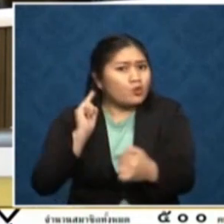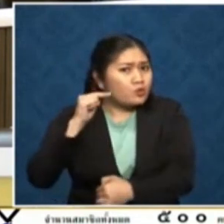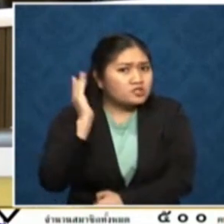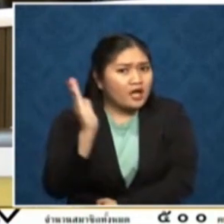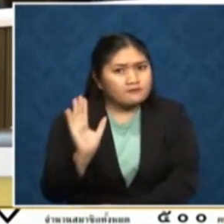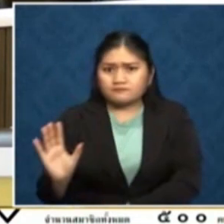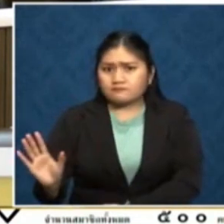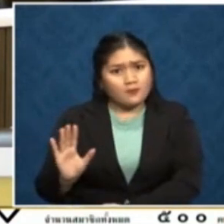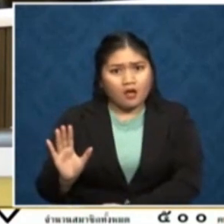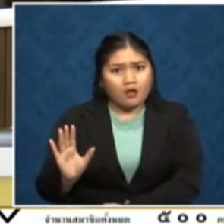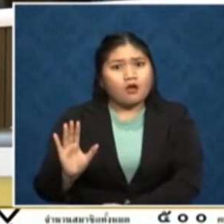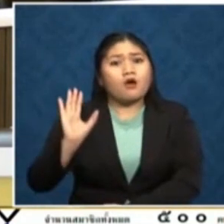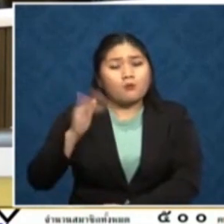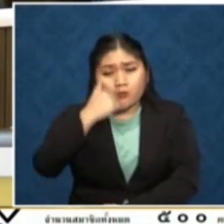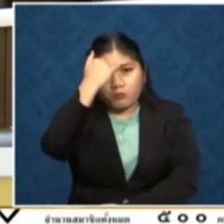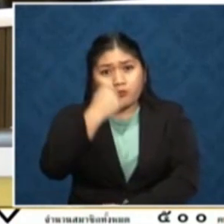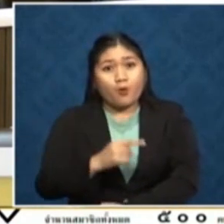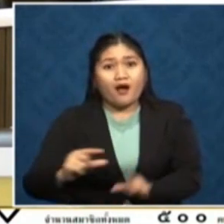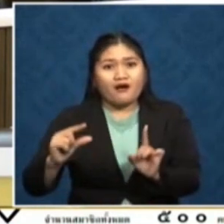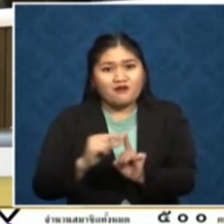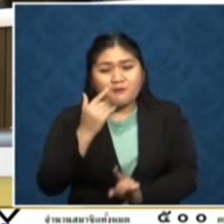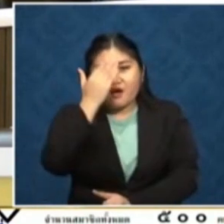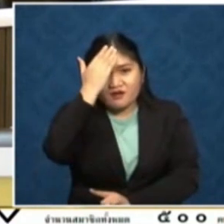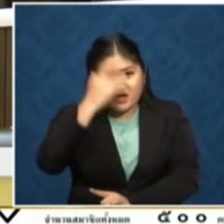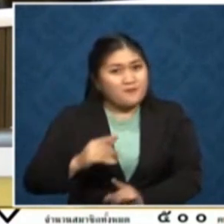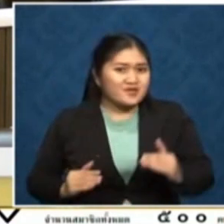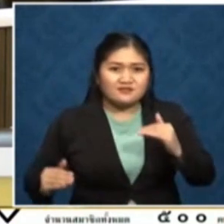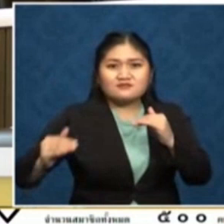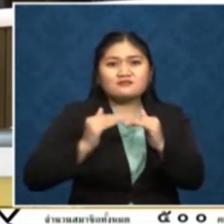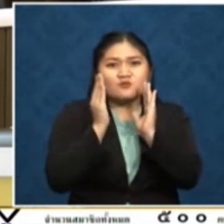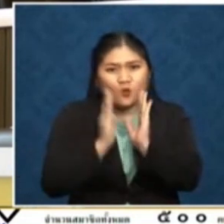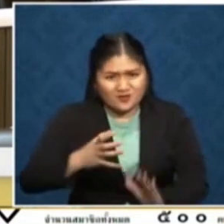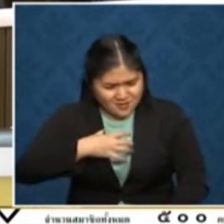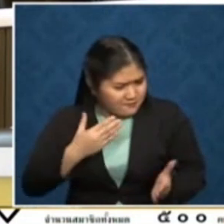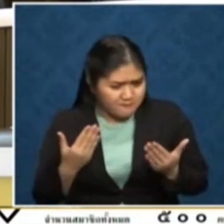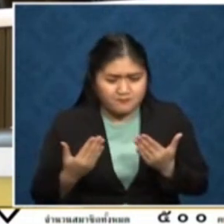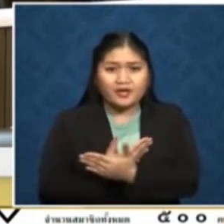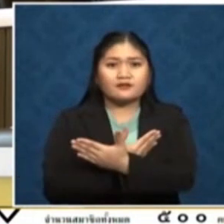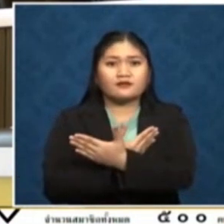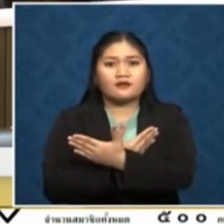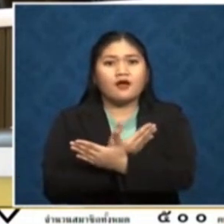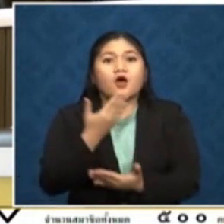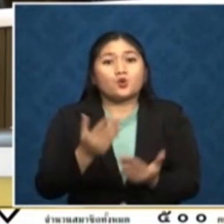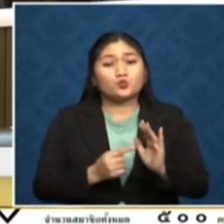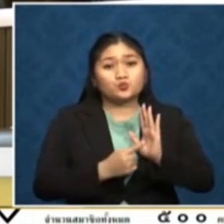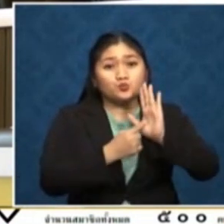กันในส่วนของผู้ที่เกี่ยวข้องต่อไปไม่ใช่มาต่อต้านการคันเปลี่ยนคำนามหน้านามให้ตรงกับอัตลักษณ์ทางเพศไปเสียทั้งหมด